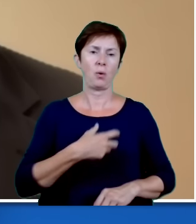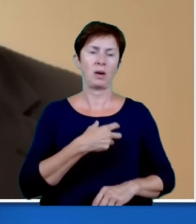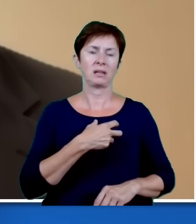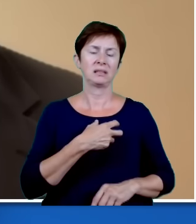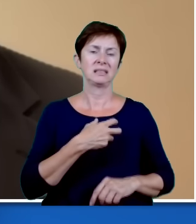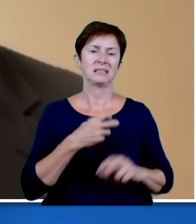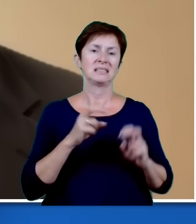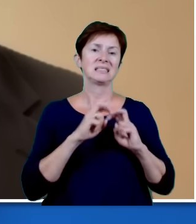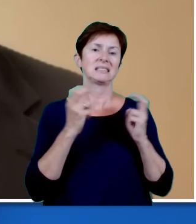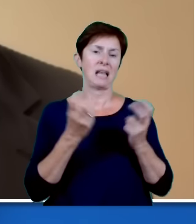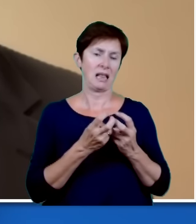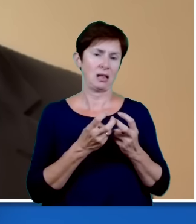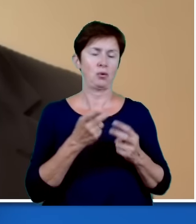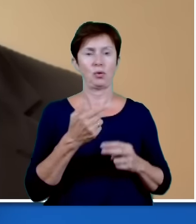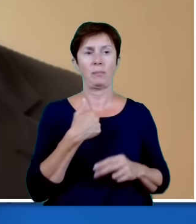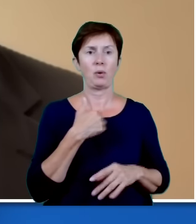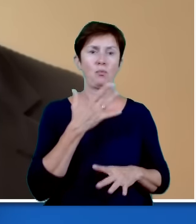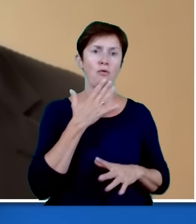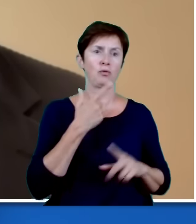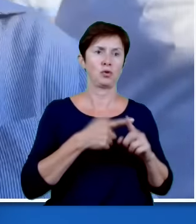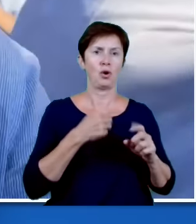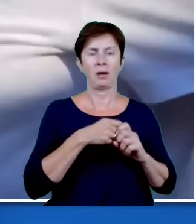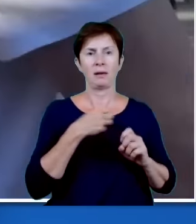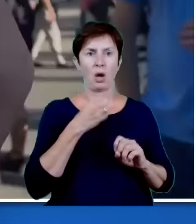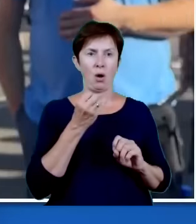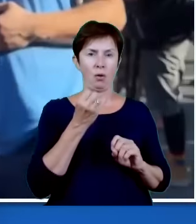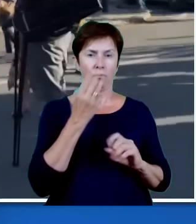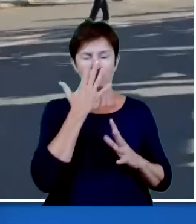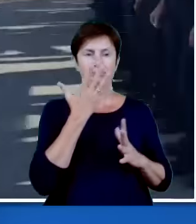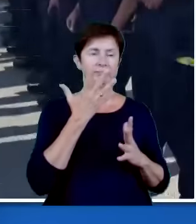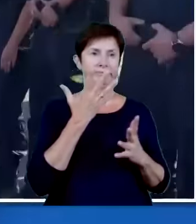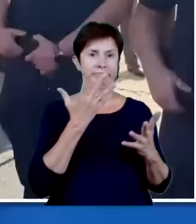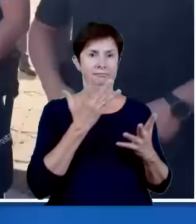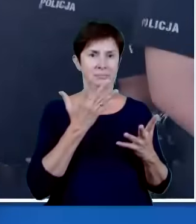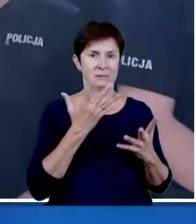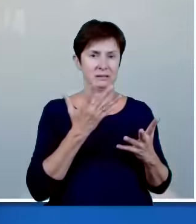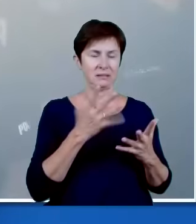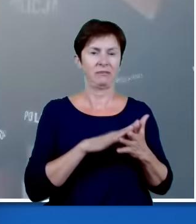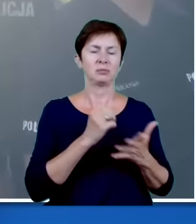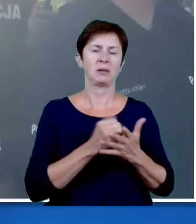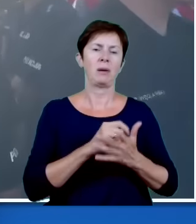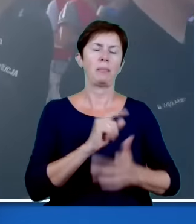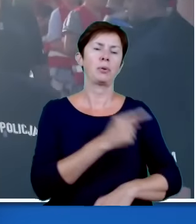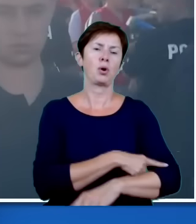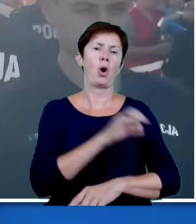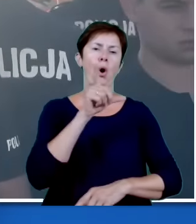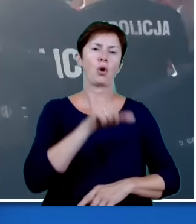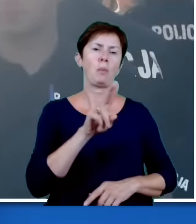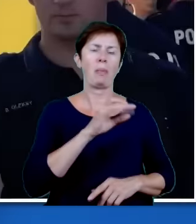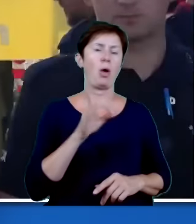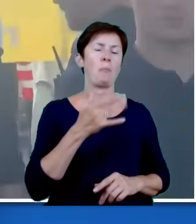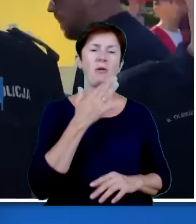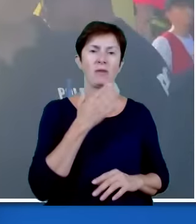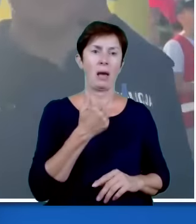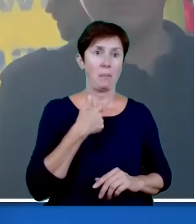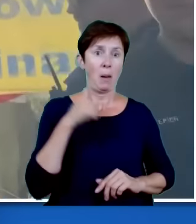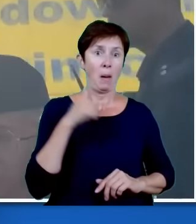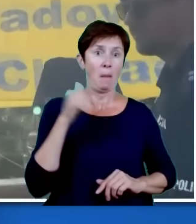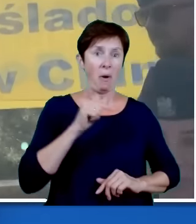w takim rozczarowaniu działaniami efektami działań prokuratury w sprawie posła Romanowskiego mówił mieliśmy być